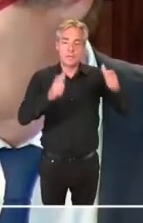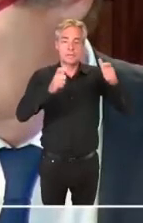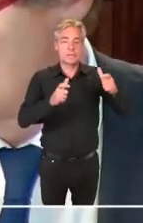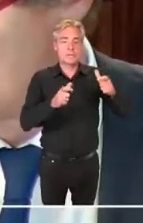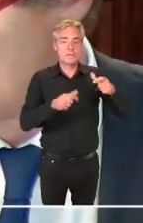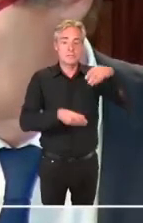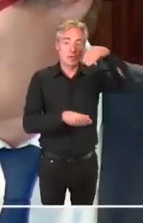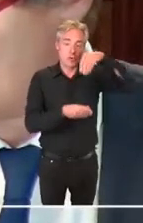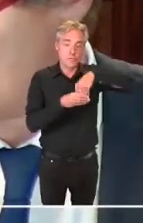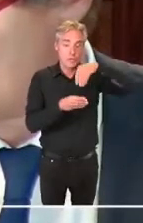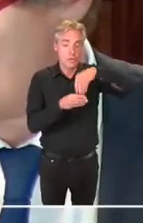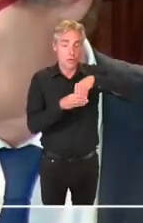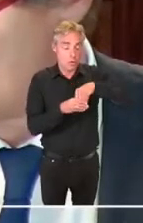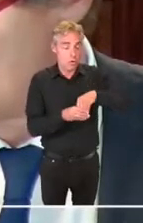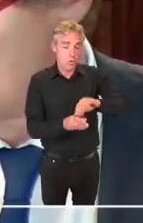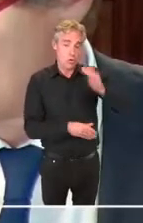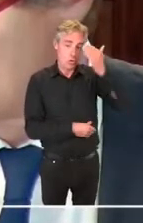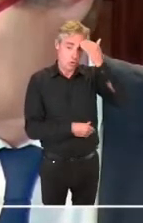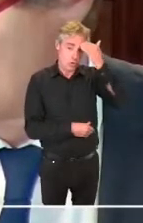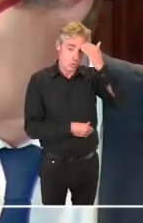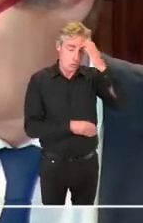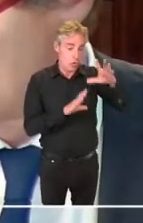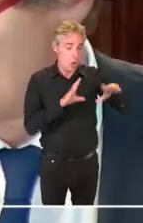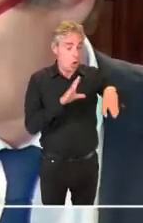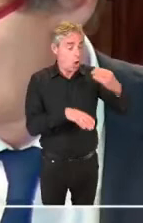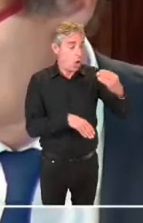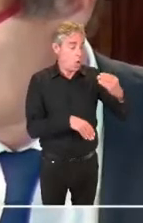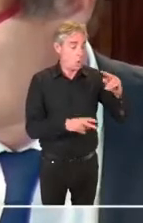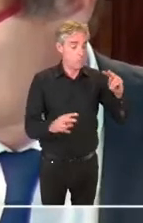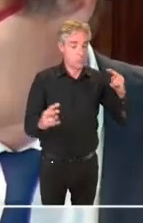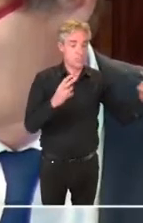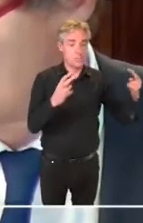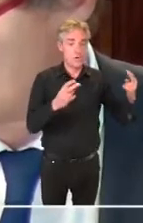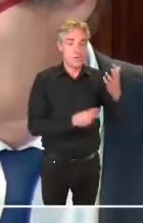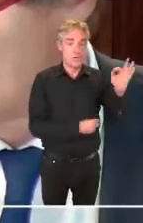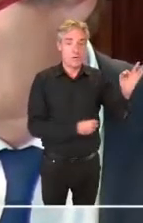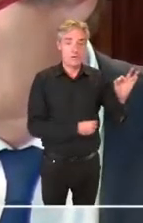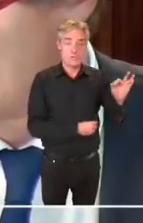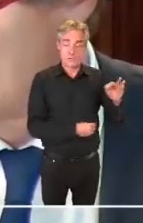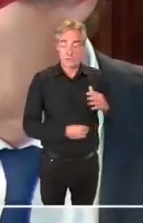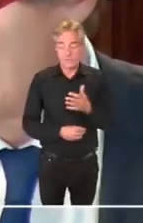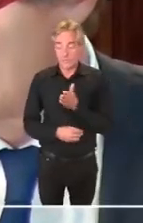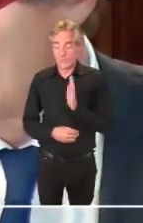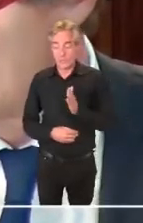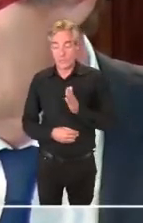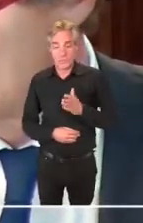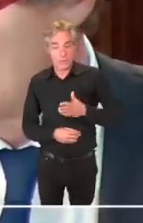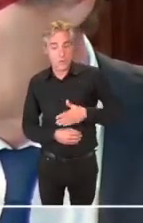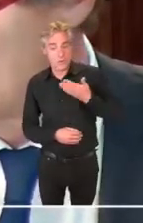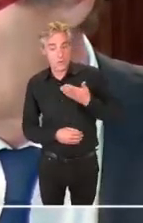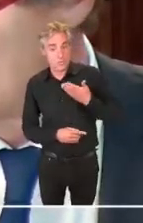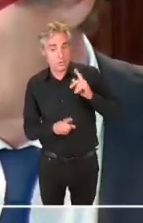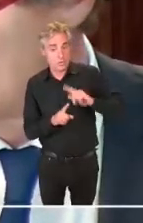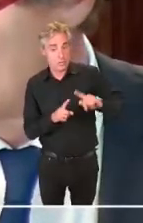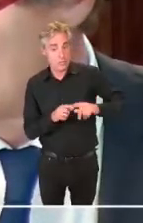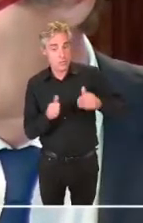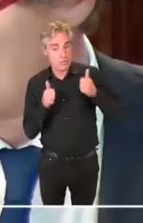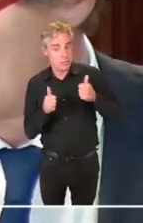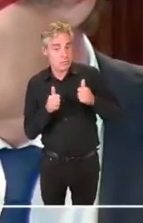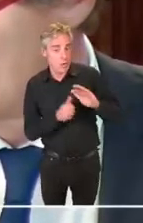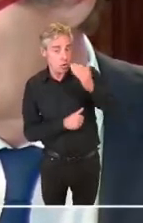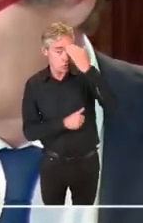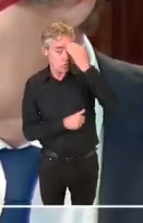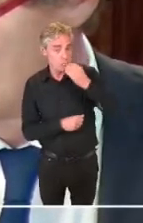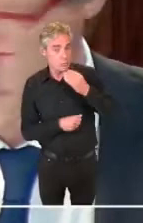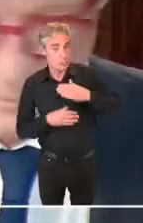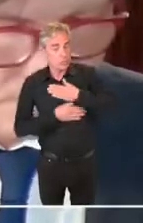soit reconnu à l'extérieur. En France, on aime notre ville. Donc quand des choses sont chouettes et reconnues, on